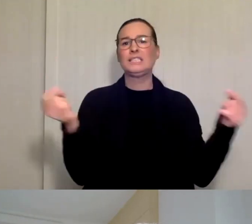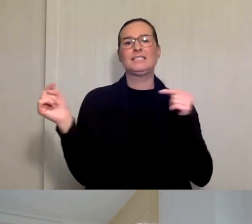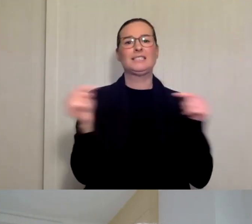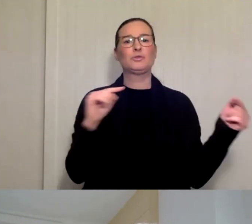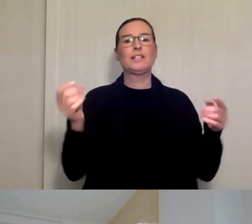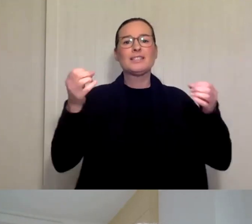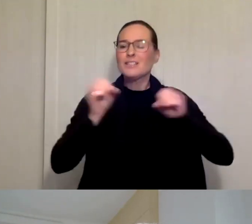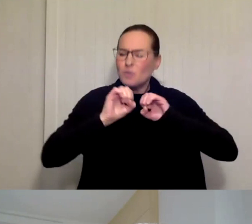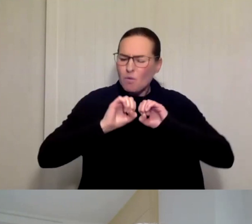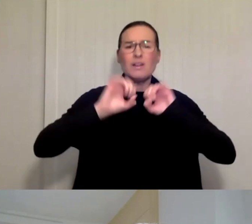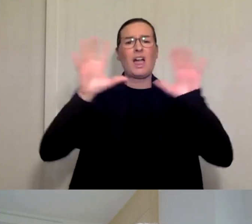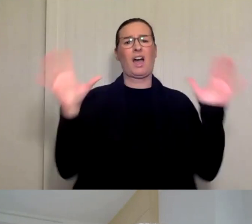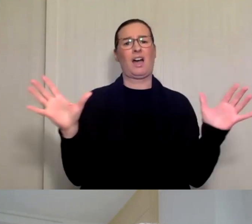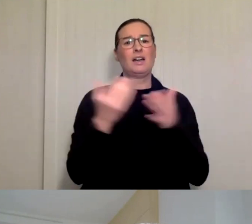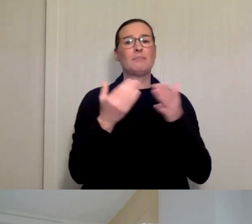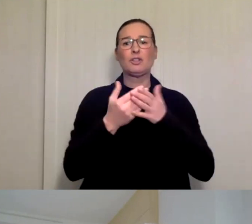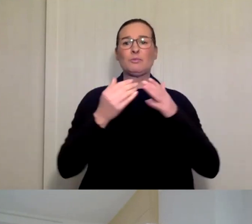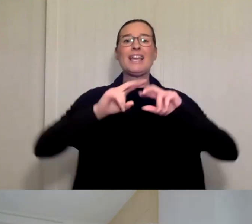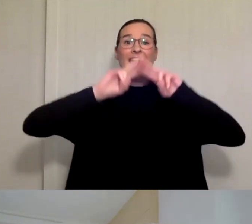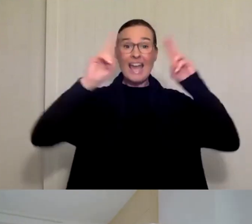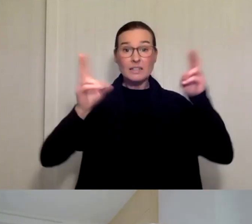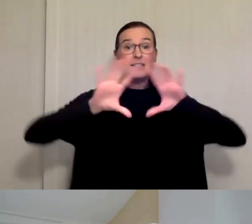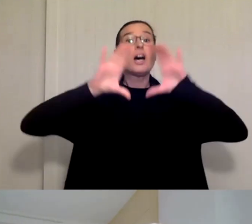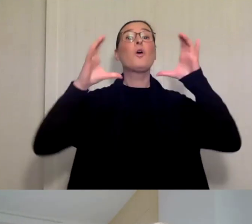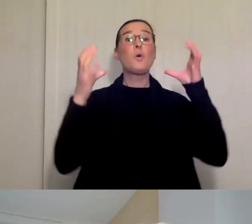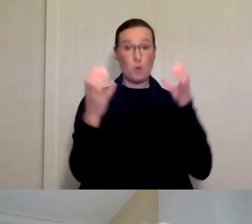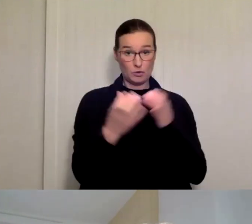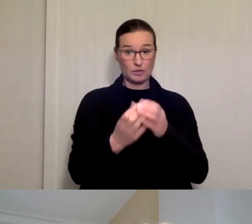klar, wie dass diese Erde eine Kugel ist. Man ist,